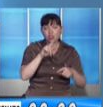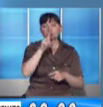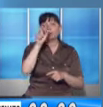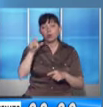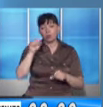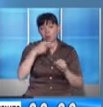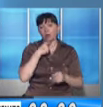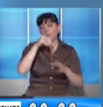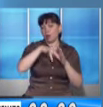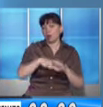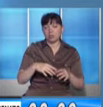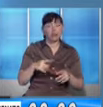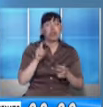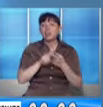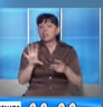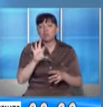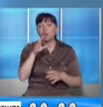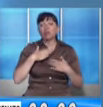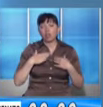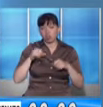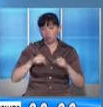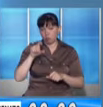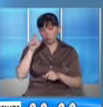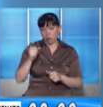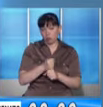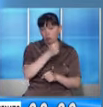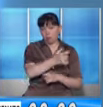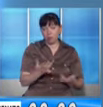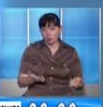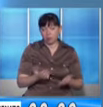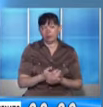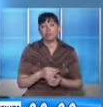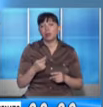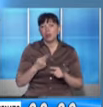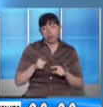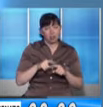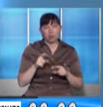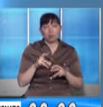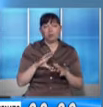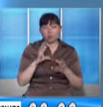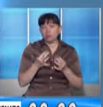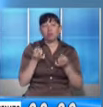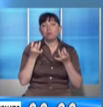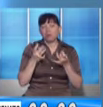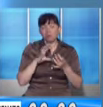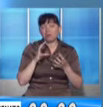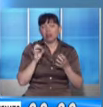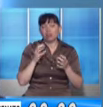asta indiferent dacă avem noi sau nu acest drept. Acum, de ce am ajuns în situația aceasta? Lucrurile sunt extrem de simplu, pentru